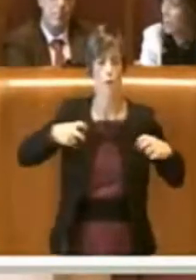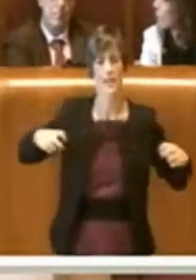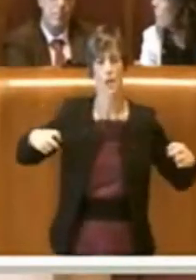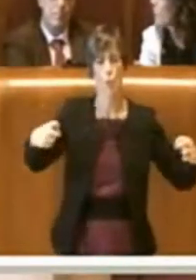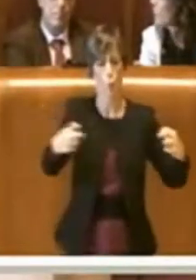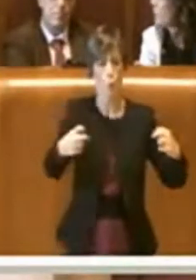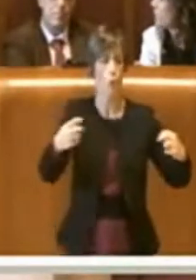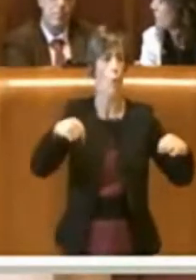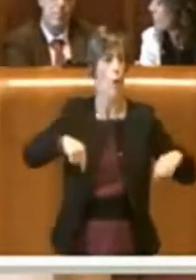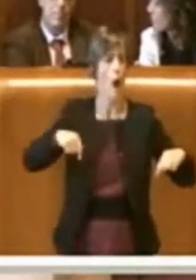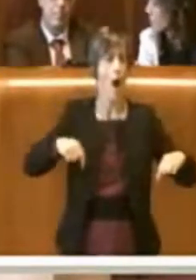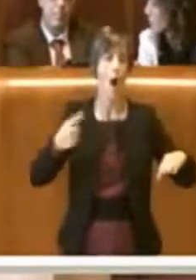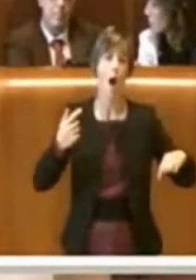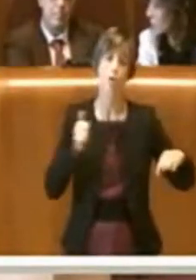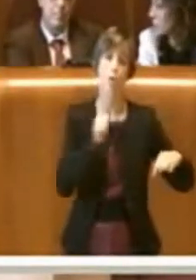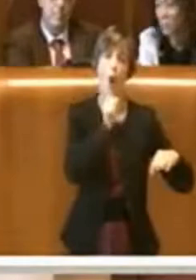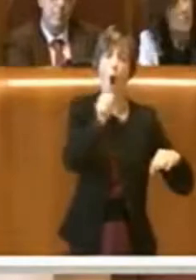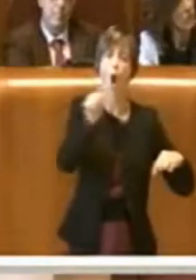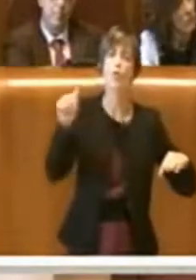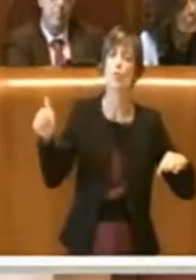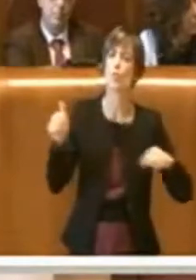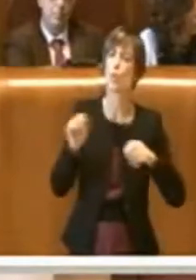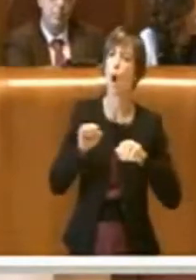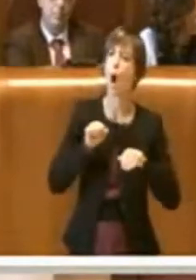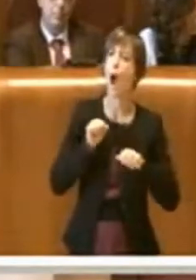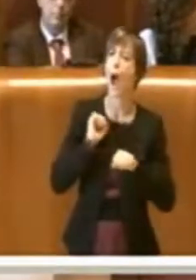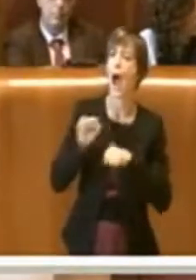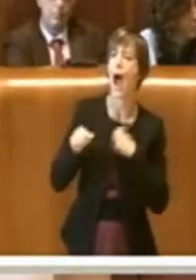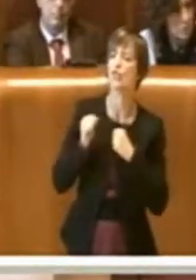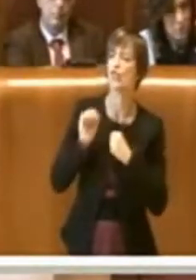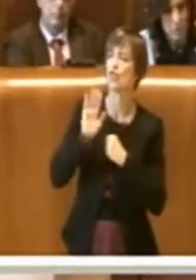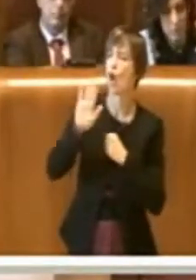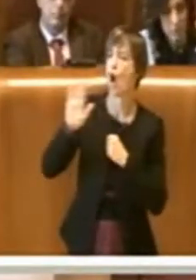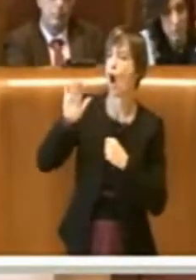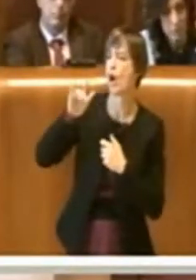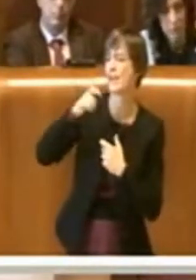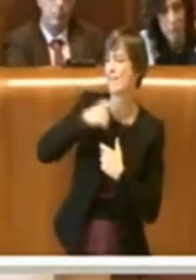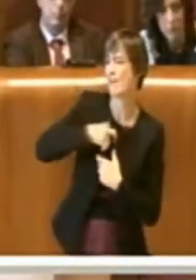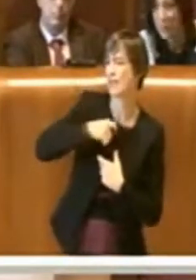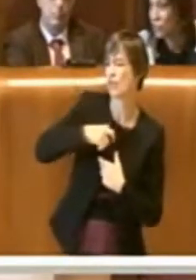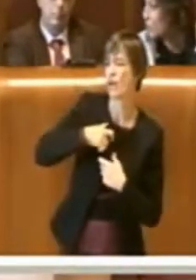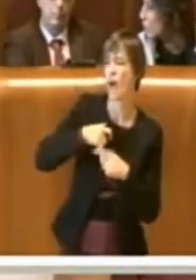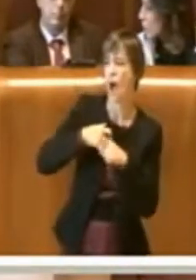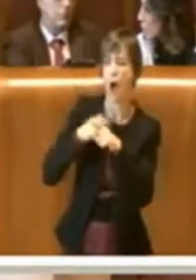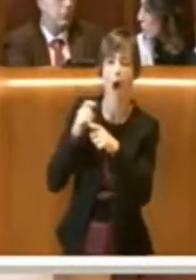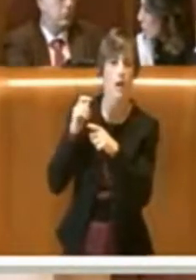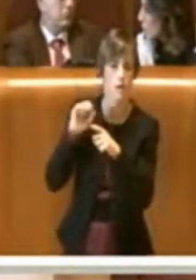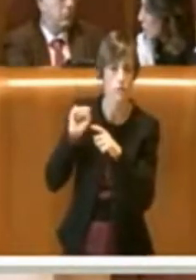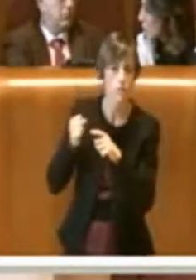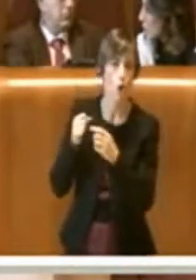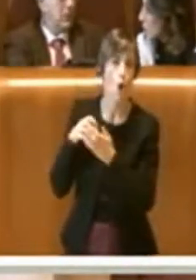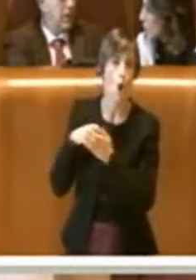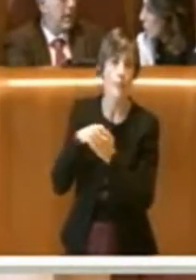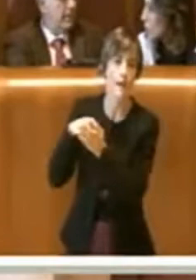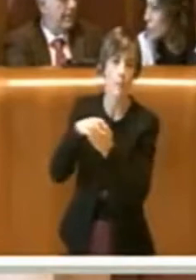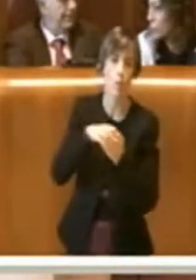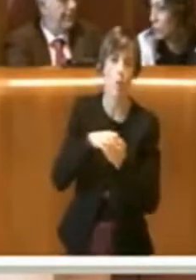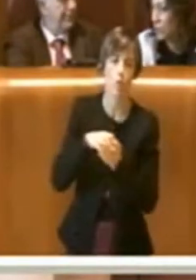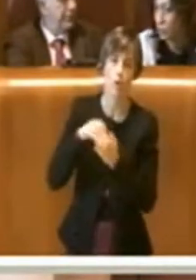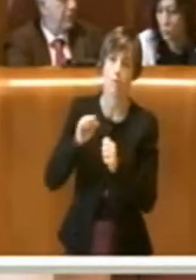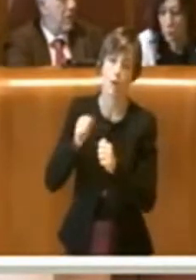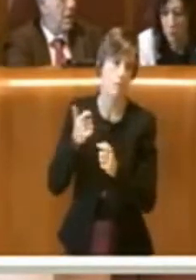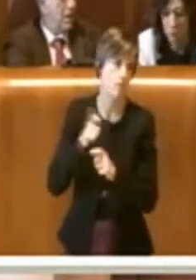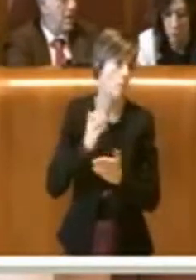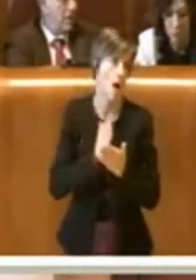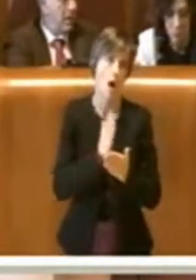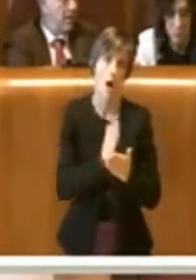possiamo dare impulso alla riduzione dei rifiuti, perché non si debba più parlare di stoccaggio di